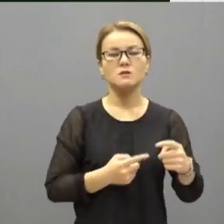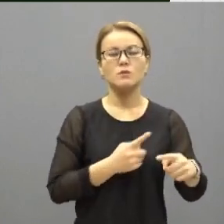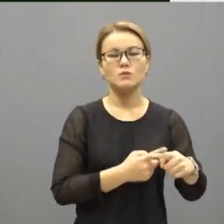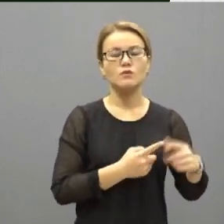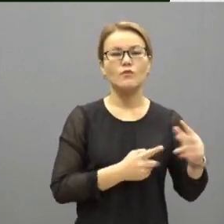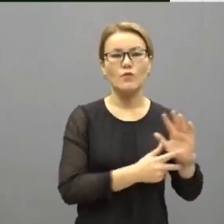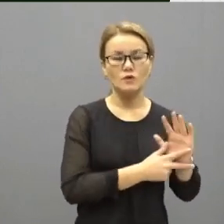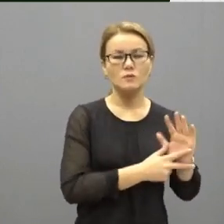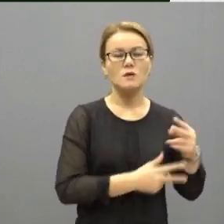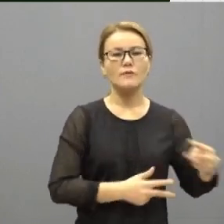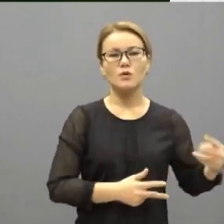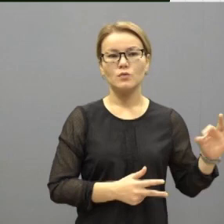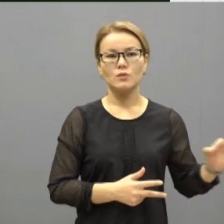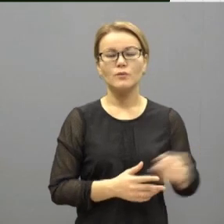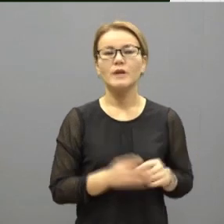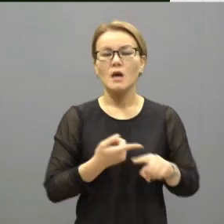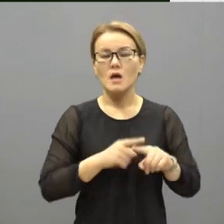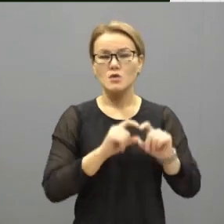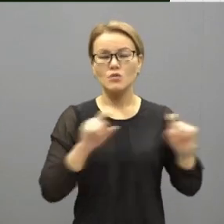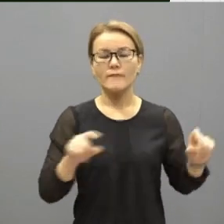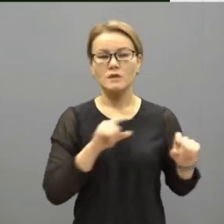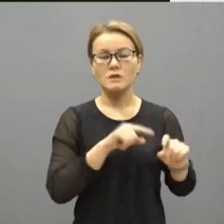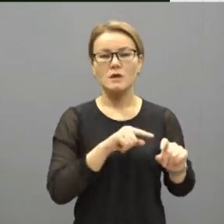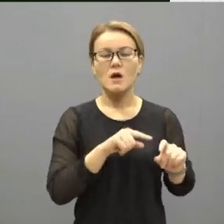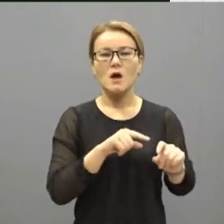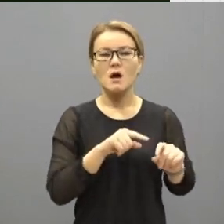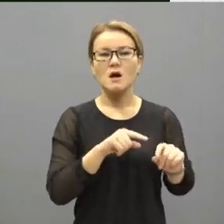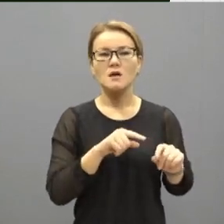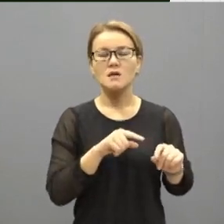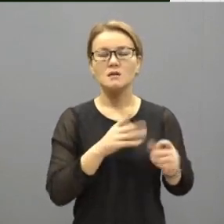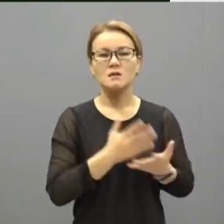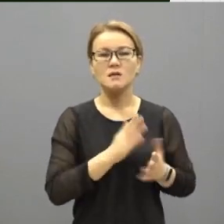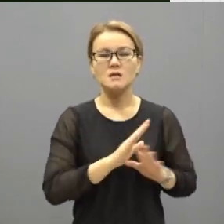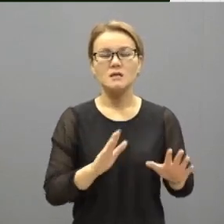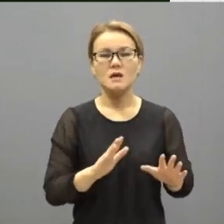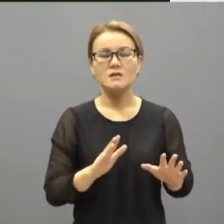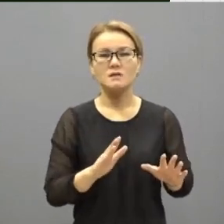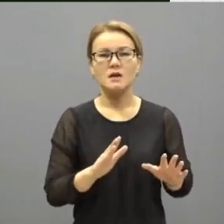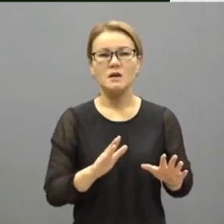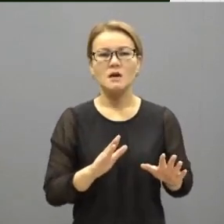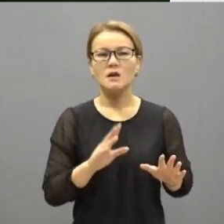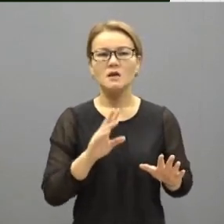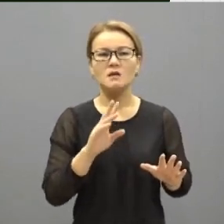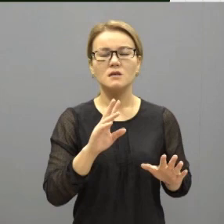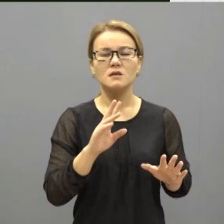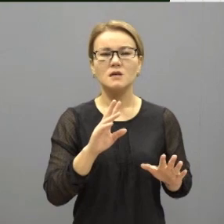0. Данное уравнение уже не является ни линейным, ни квадратным. Это